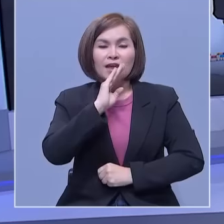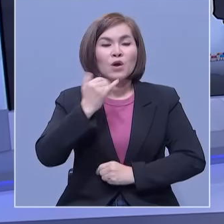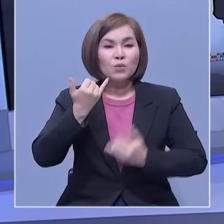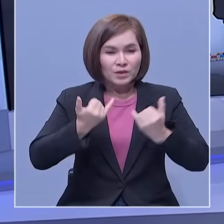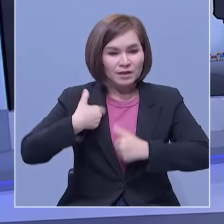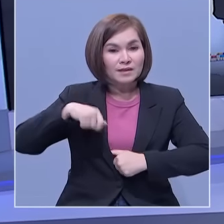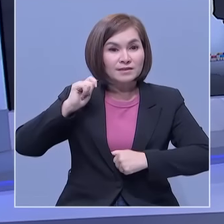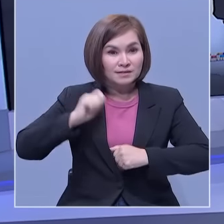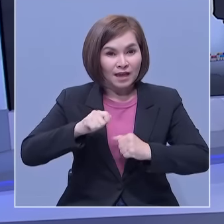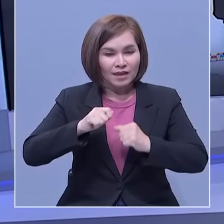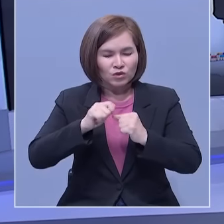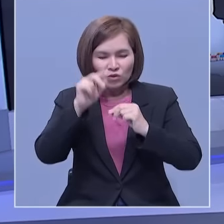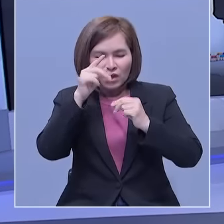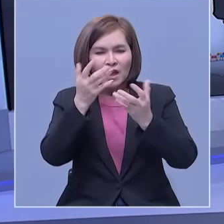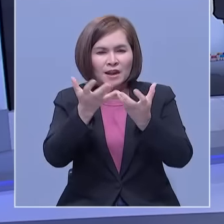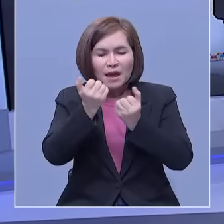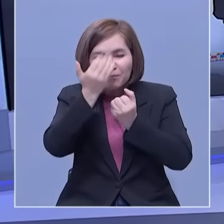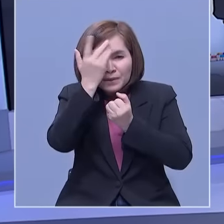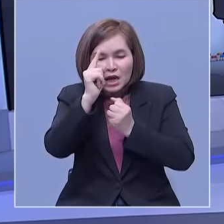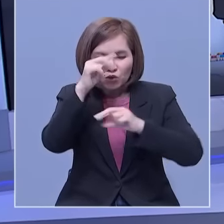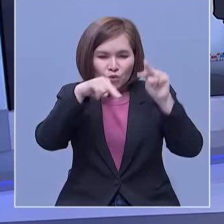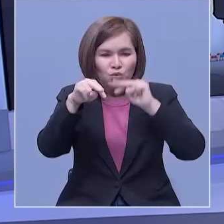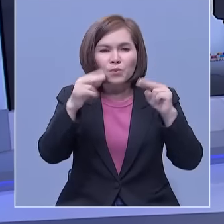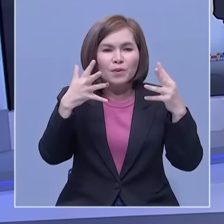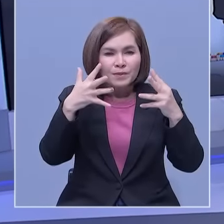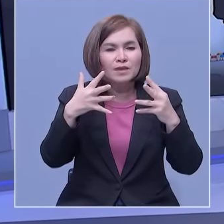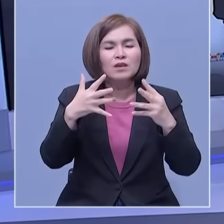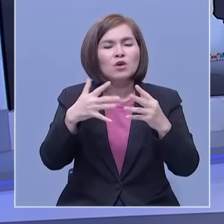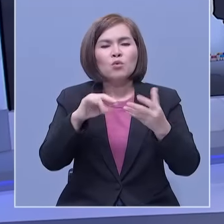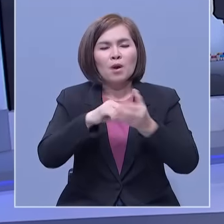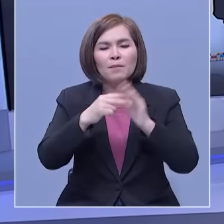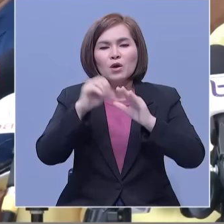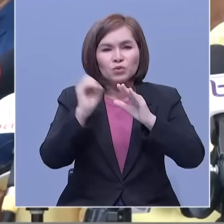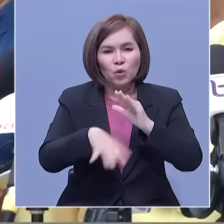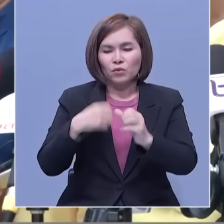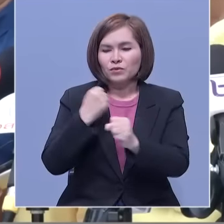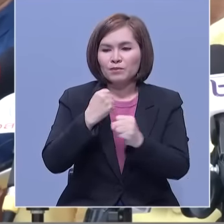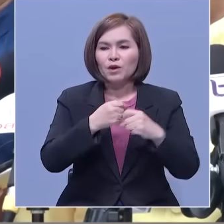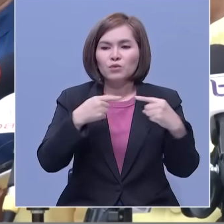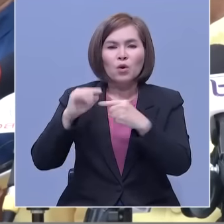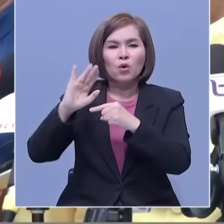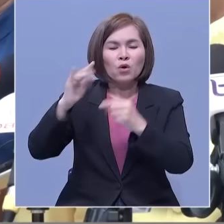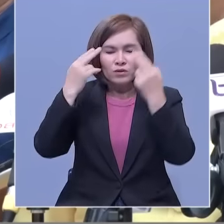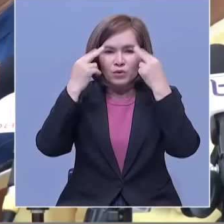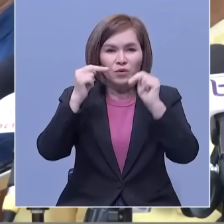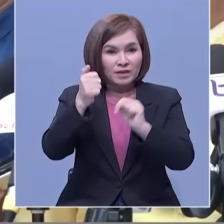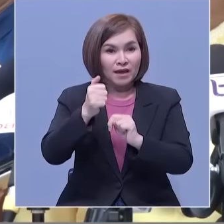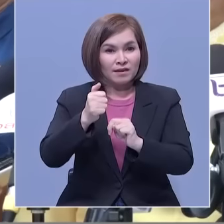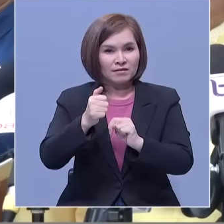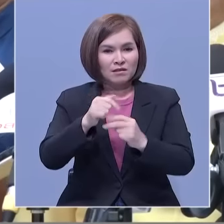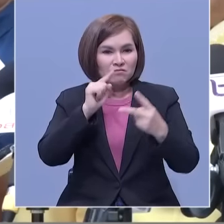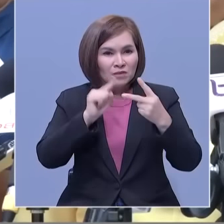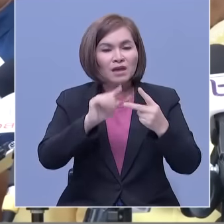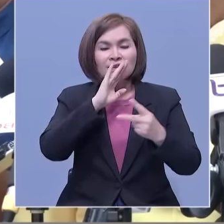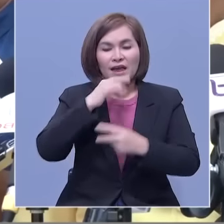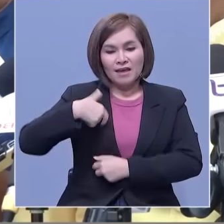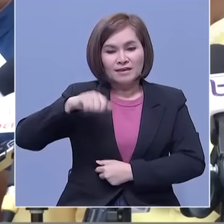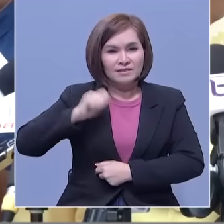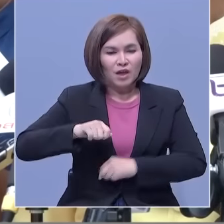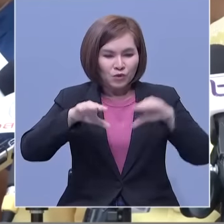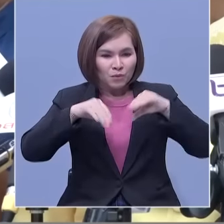ตีตกไปเลยเนี่ยทุกอย่างก็จบถูกมั้ยนายกท่านก็ทำงานตามปกติซึ่งตอนนี้อยู่ต่างประเทศด้วยนะคะครับแต่ถ้ารับคำร้องไว้วินิจฉัย